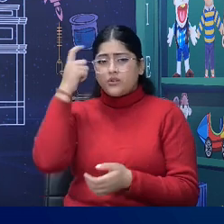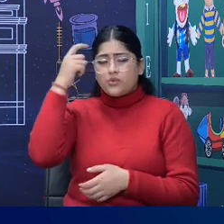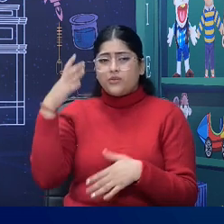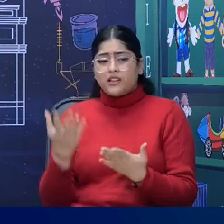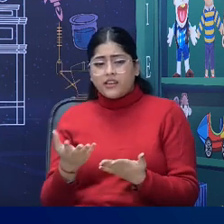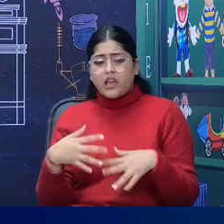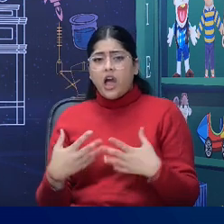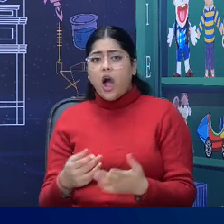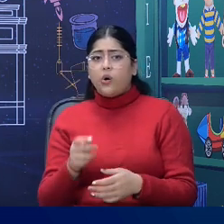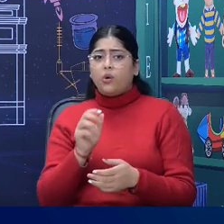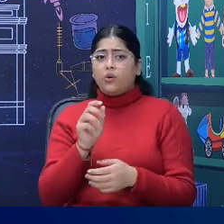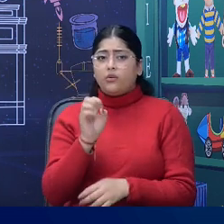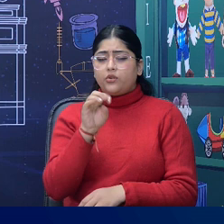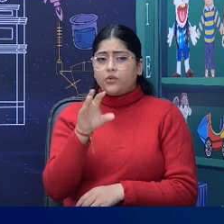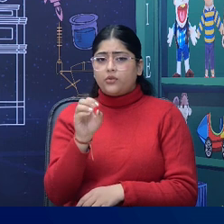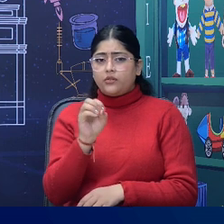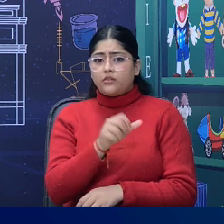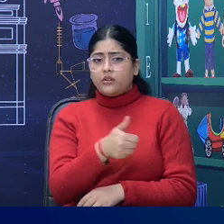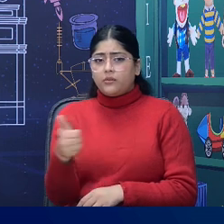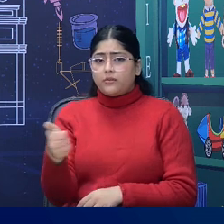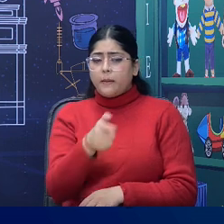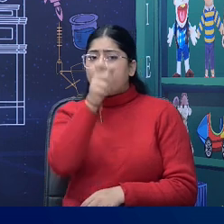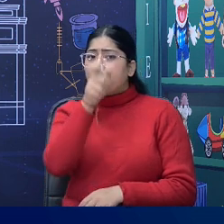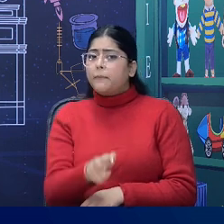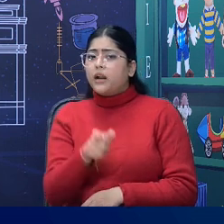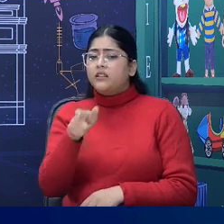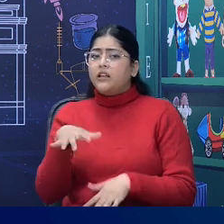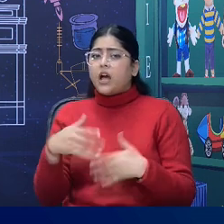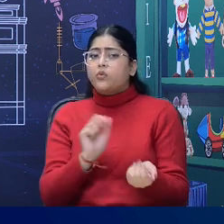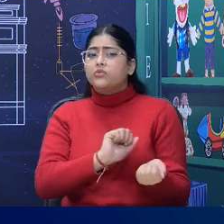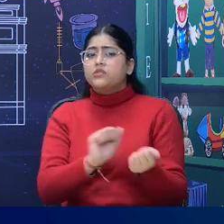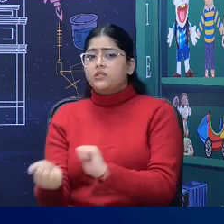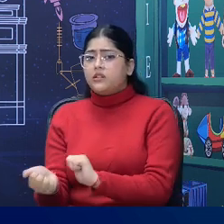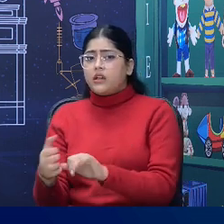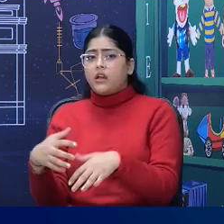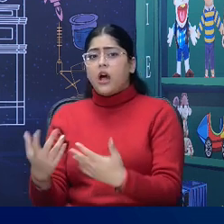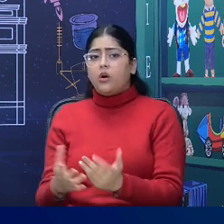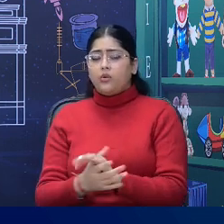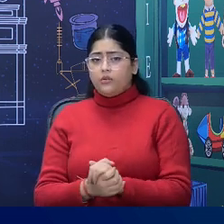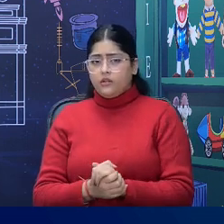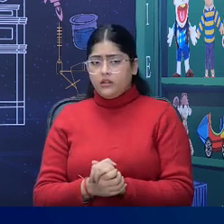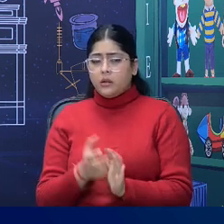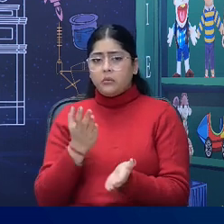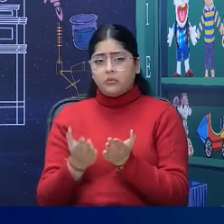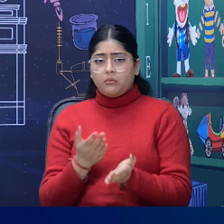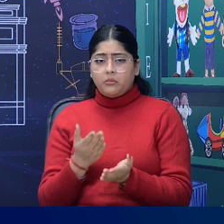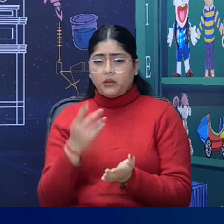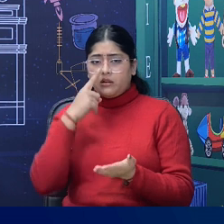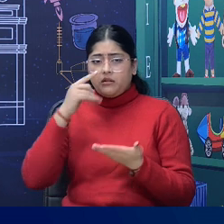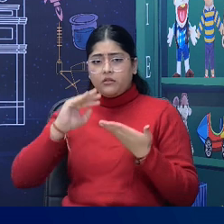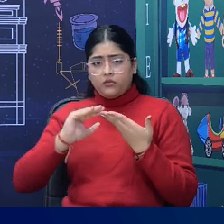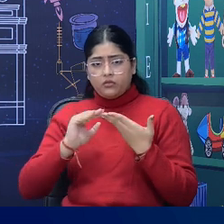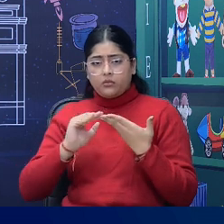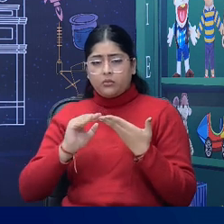क्योंकि दूर दूर तक कोई साम्य नहीं है ना तो फिर एकाएक ऐसे कैसे हो गया लेखक ने पूछा क्या बीवी ने त्याग दिया